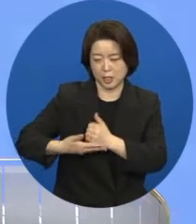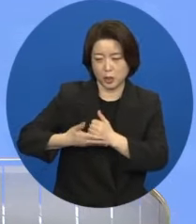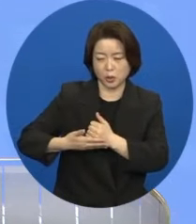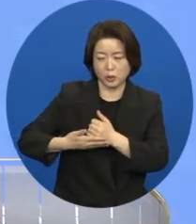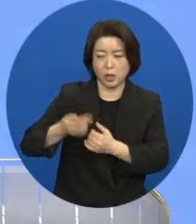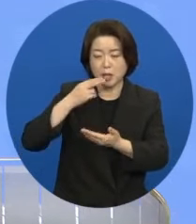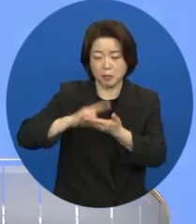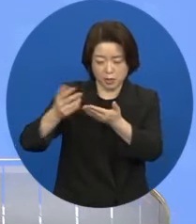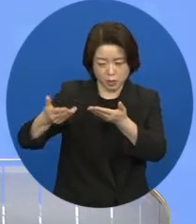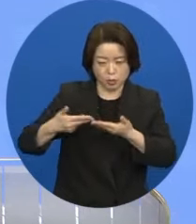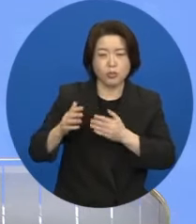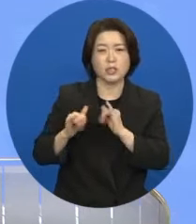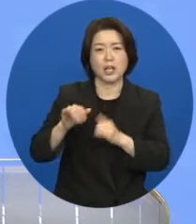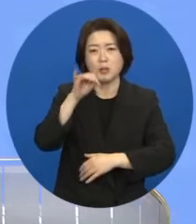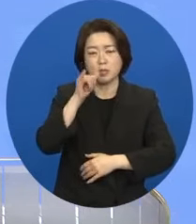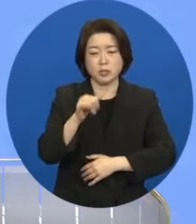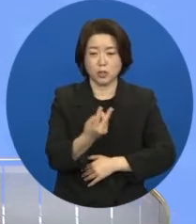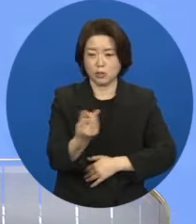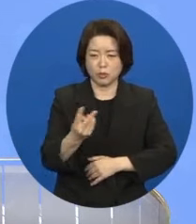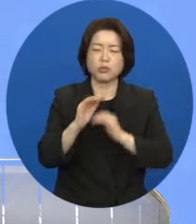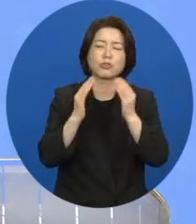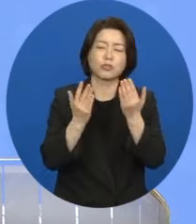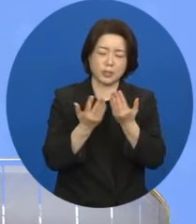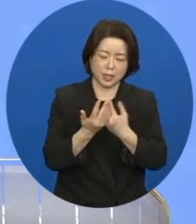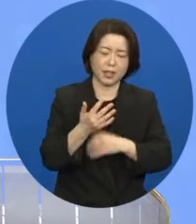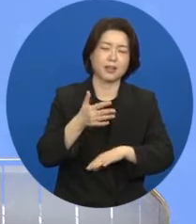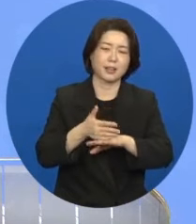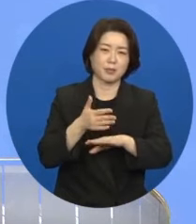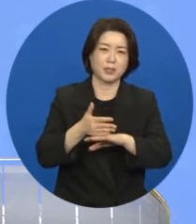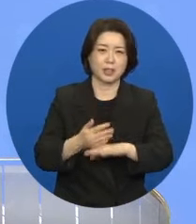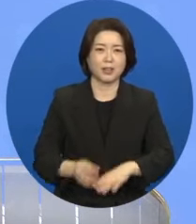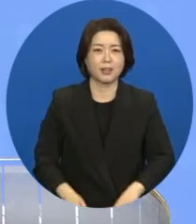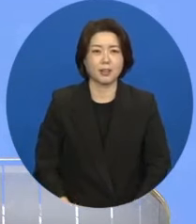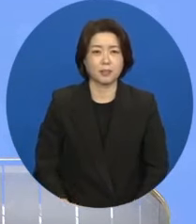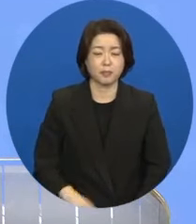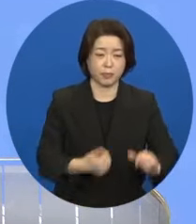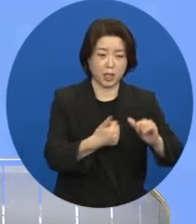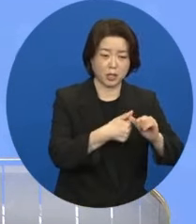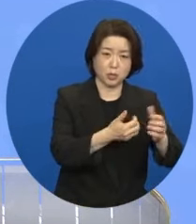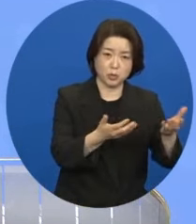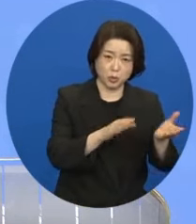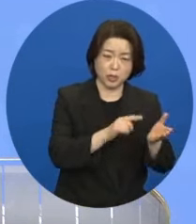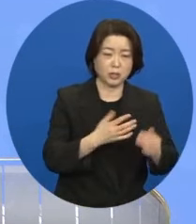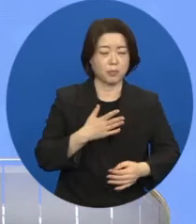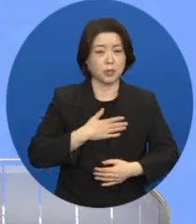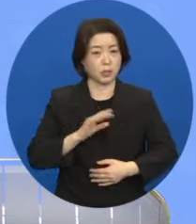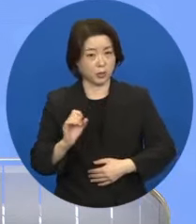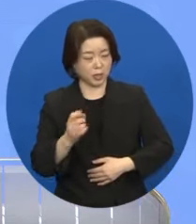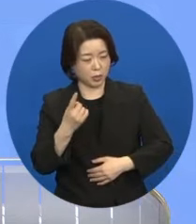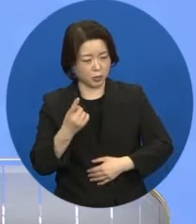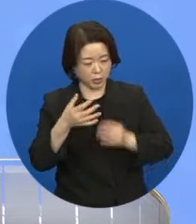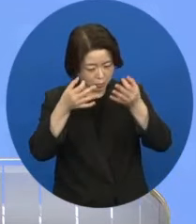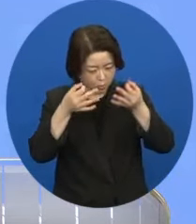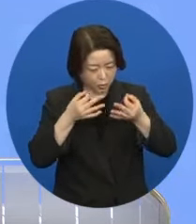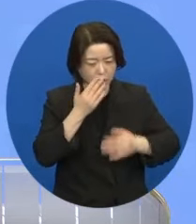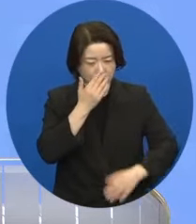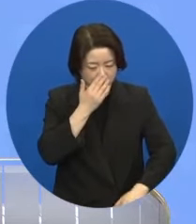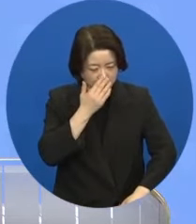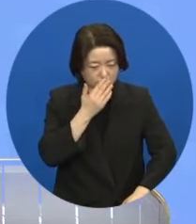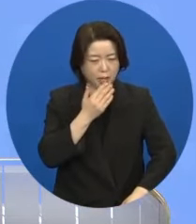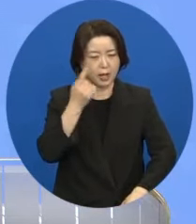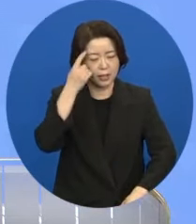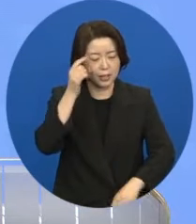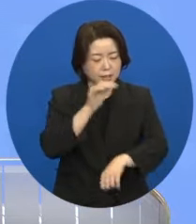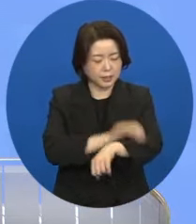편지를 주신 분들이 있습니다 전는 둘 다 감사해요 조언에 대한 부분은 저로 하여금 더 겸손히 하나님의